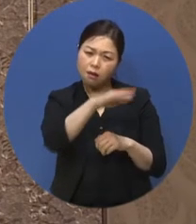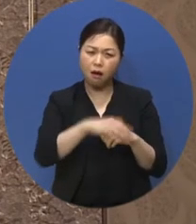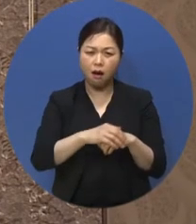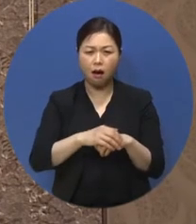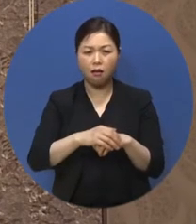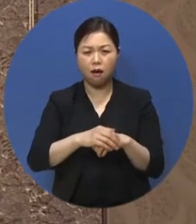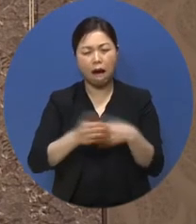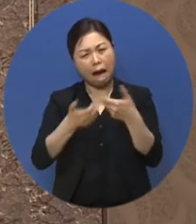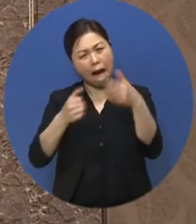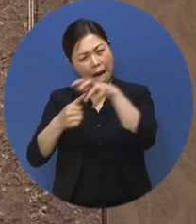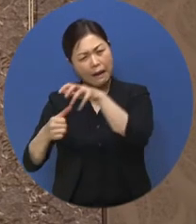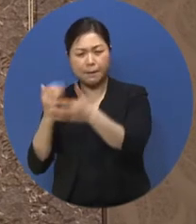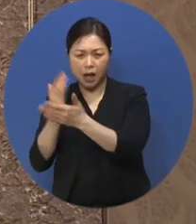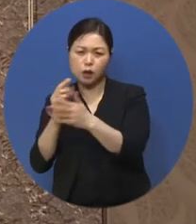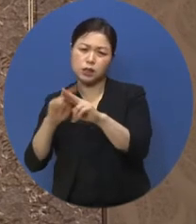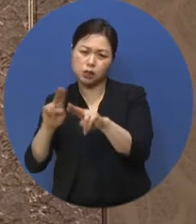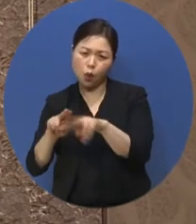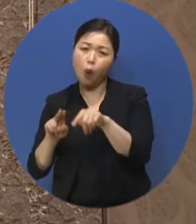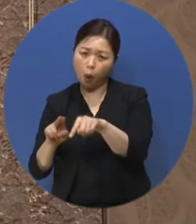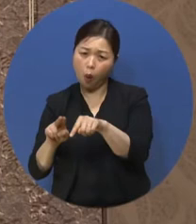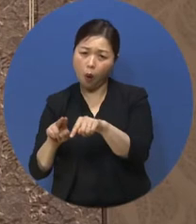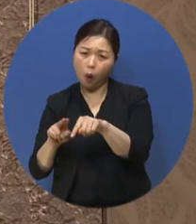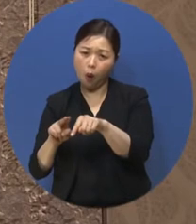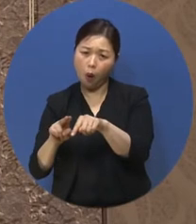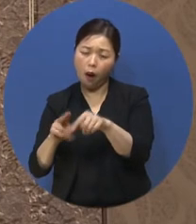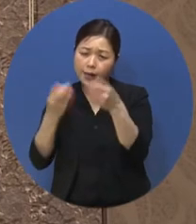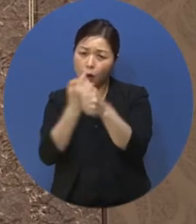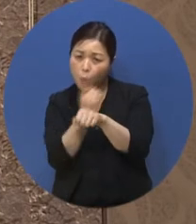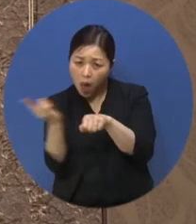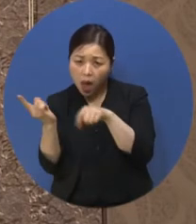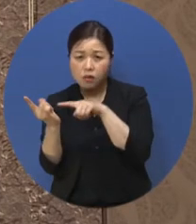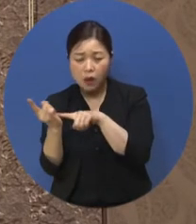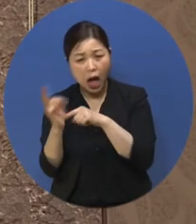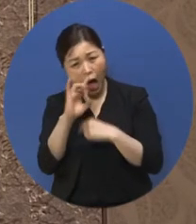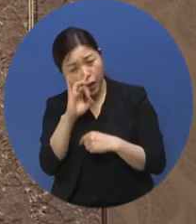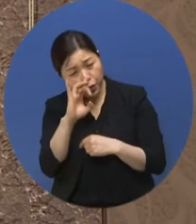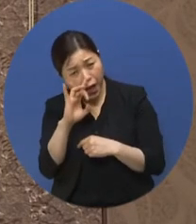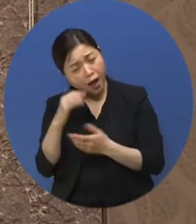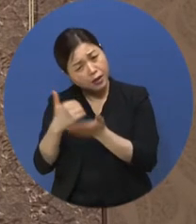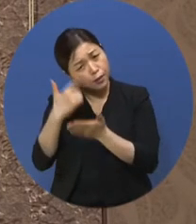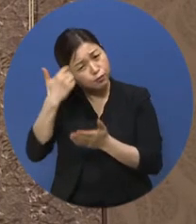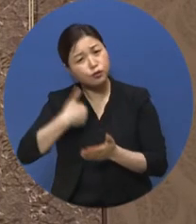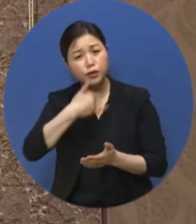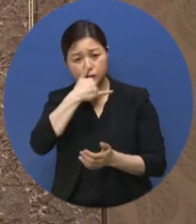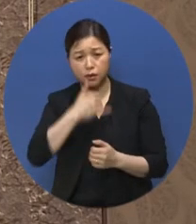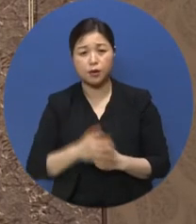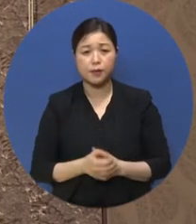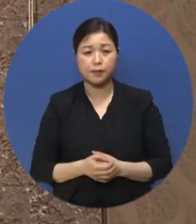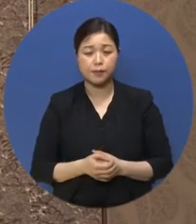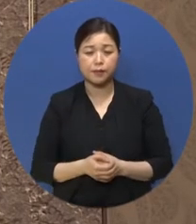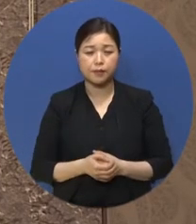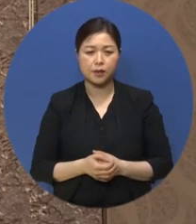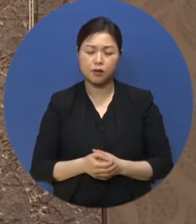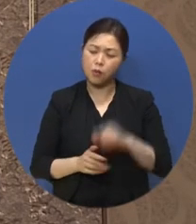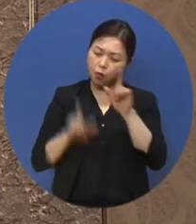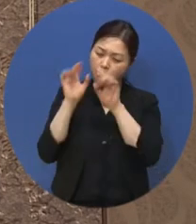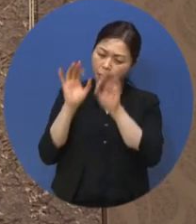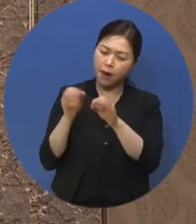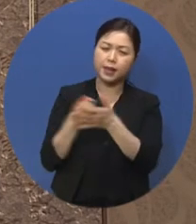예외 조항을 좀 두면 안 되겠냐. 네. 그런 말씀들도 저희한테 얘기를 해주고 그러거든요. 네. 그런 부분은 참